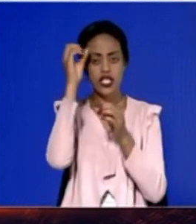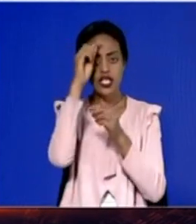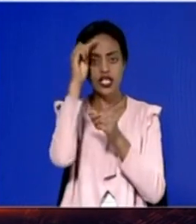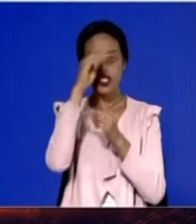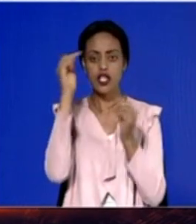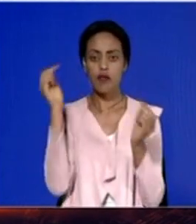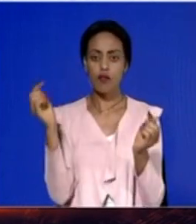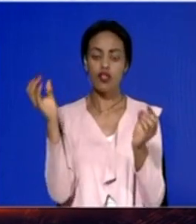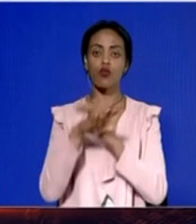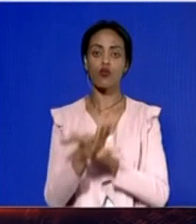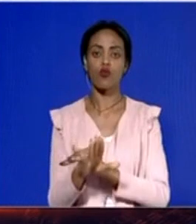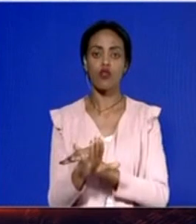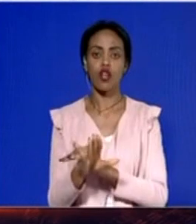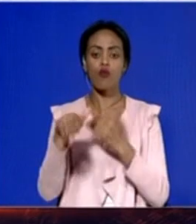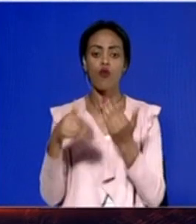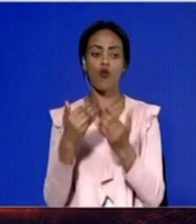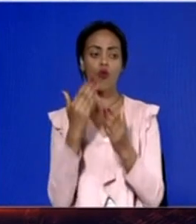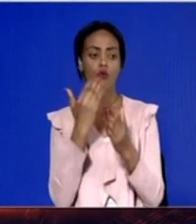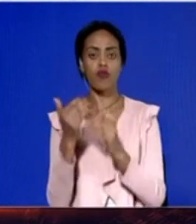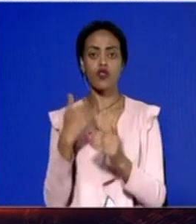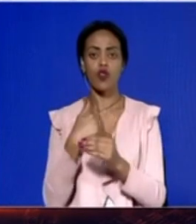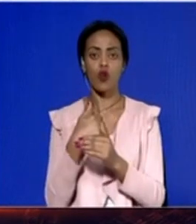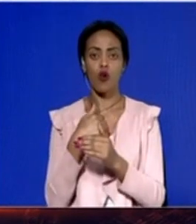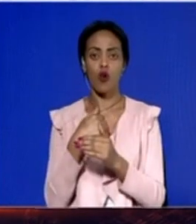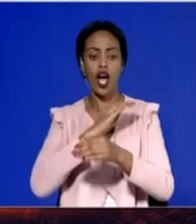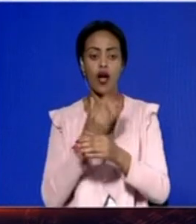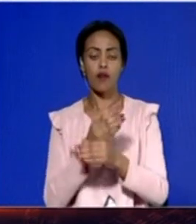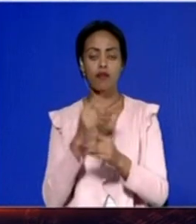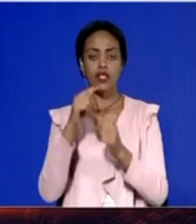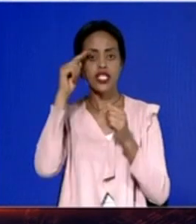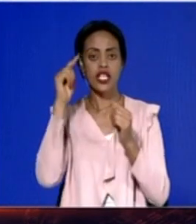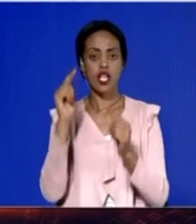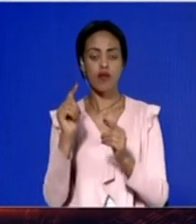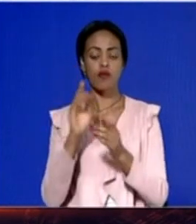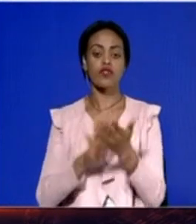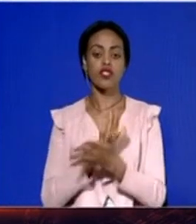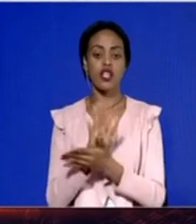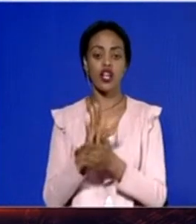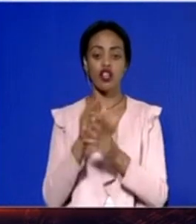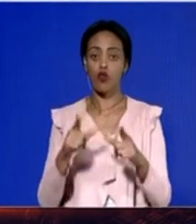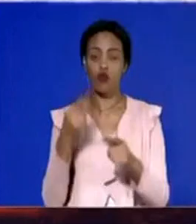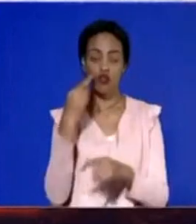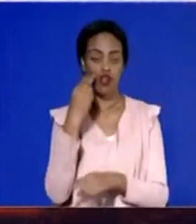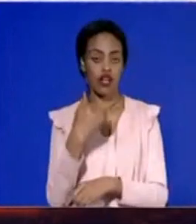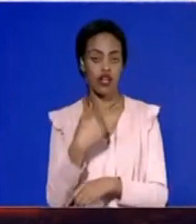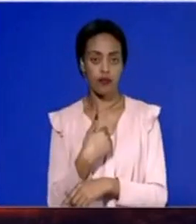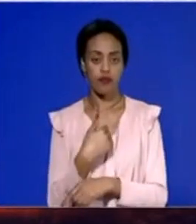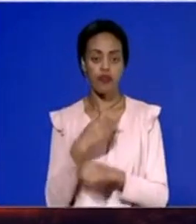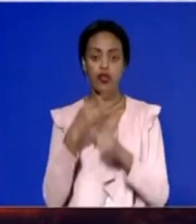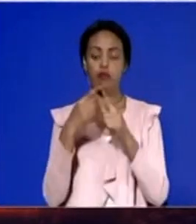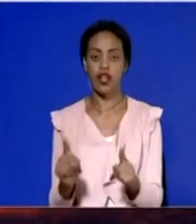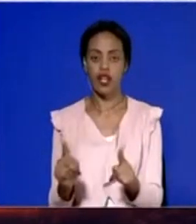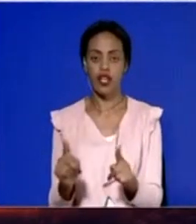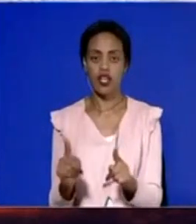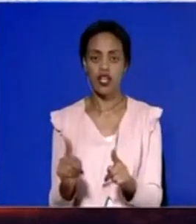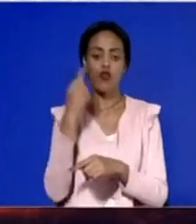ክምልሱና ብኩሉ ከባቢ ዘለዎም ዓቕሚ ጸለመን ምዝራግ ሰላምን እንትዕርፉ ንርኢ ኣለና። ብፍላይ